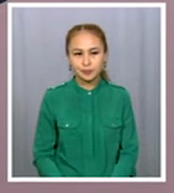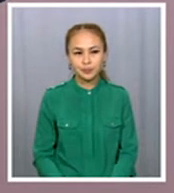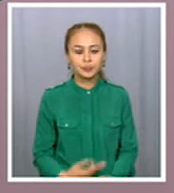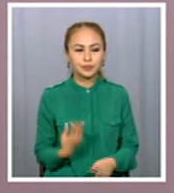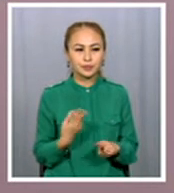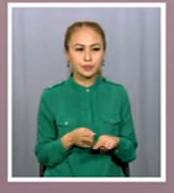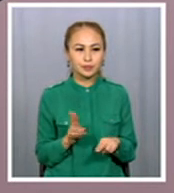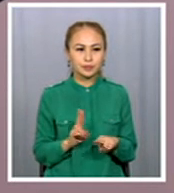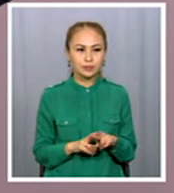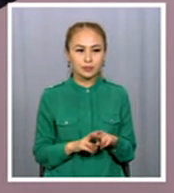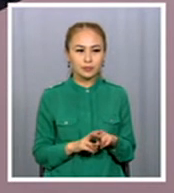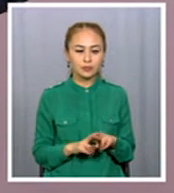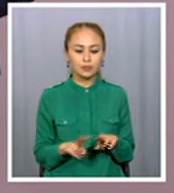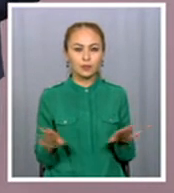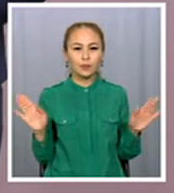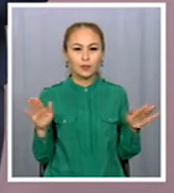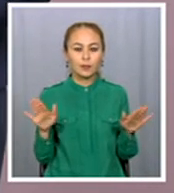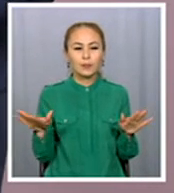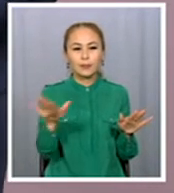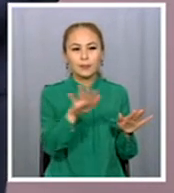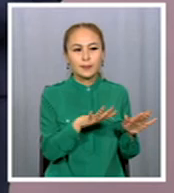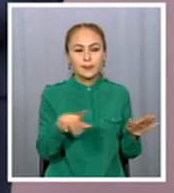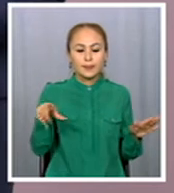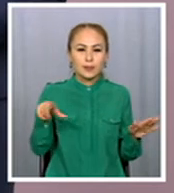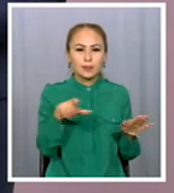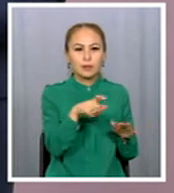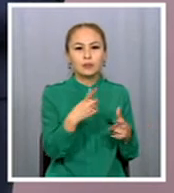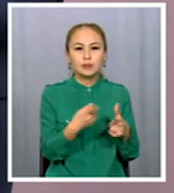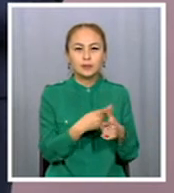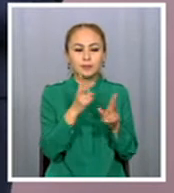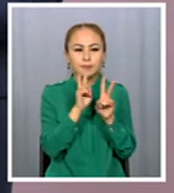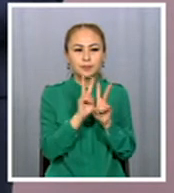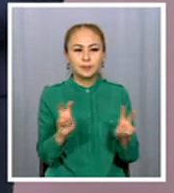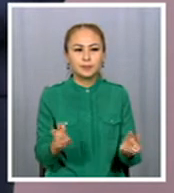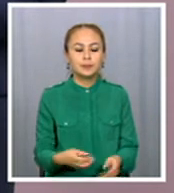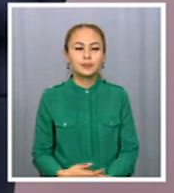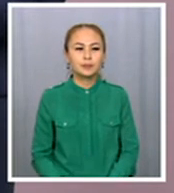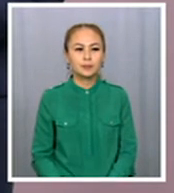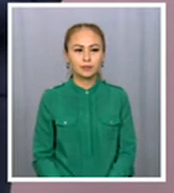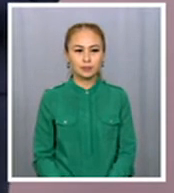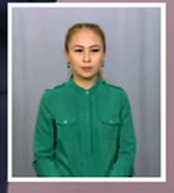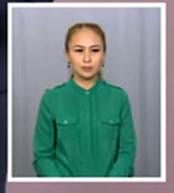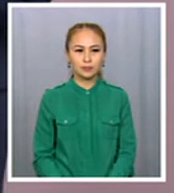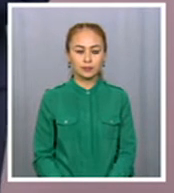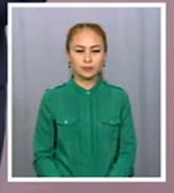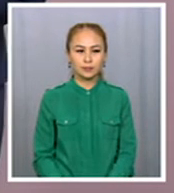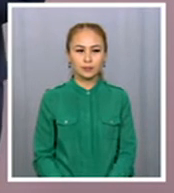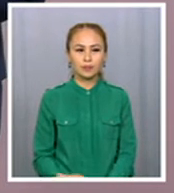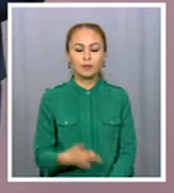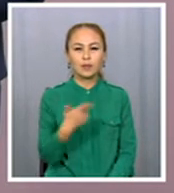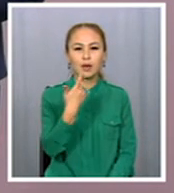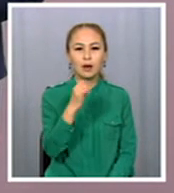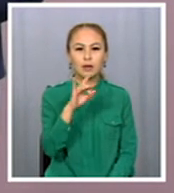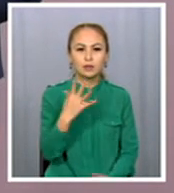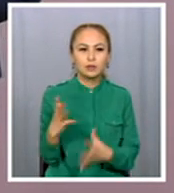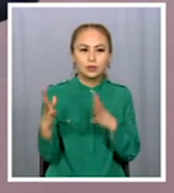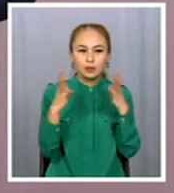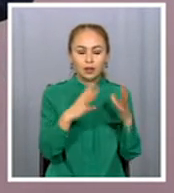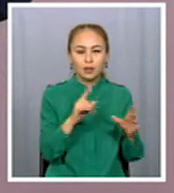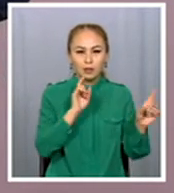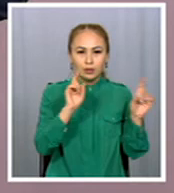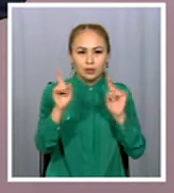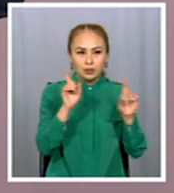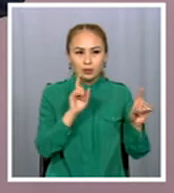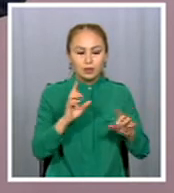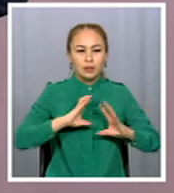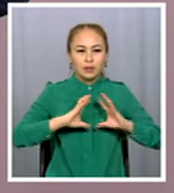Сондықтан құс ұшатын жол деп аталған. Ғарыш кеңістігі мен жұлдыздар